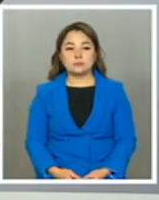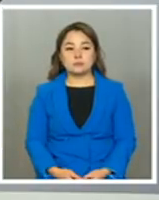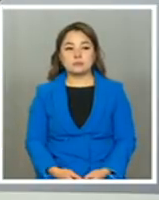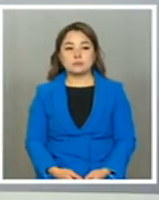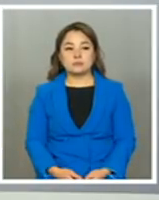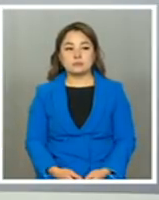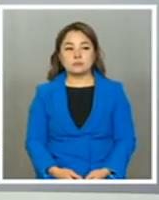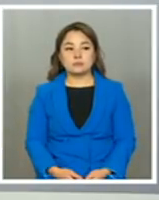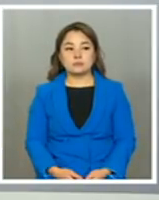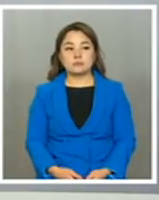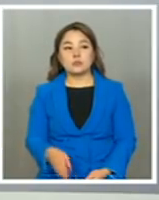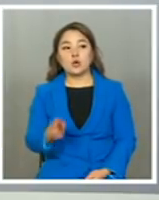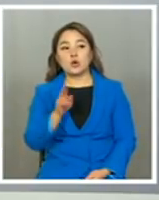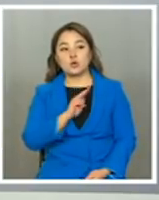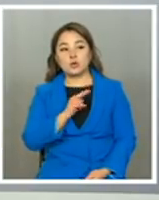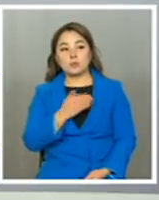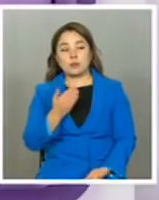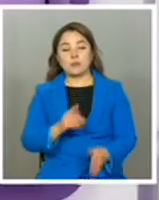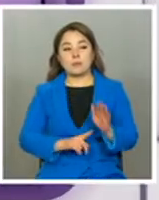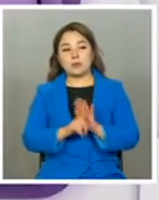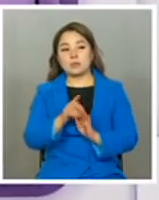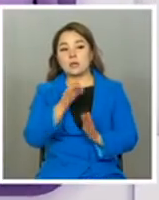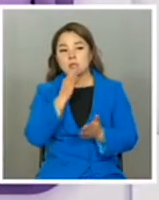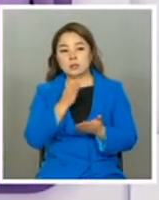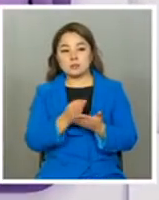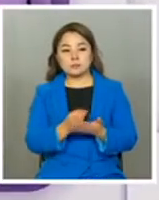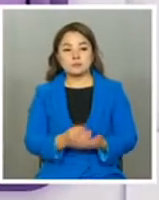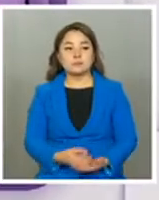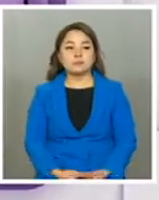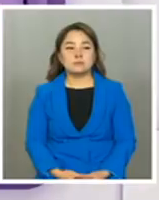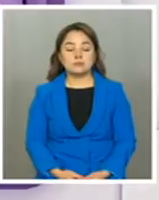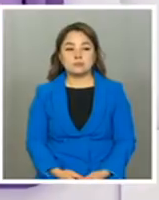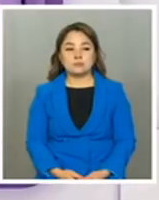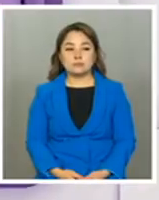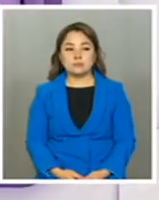Ал енді жұмыс барысына кірсейік.